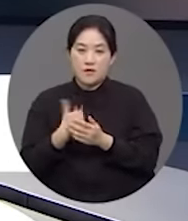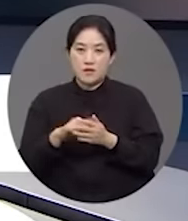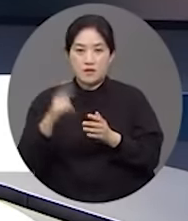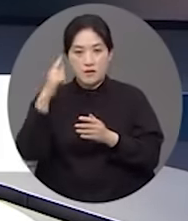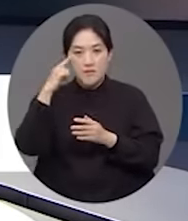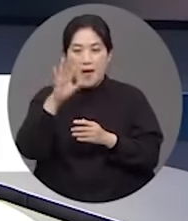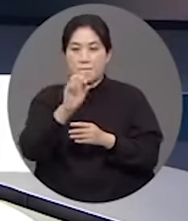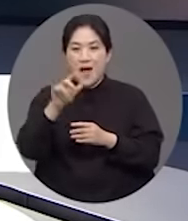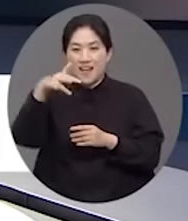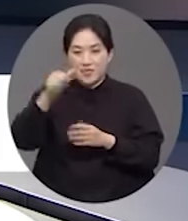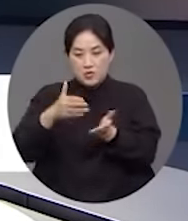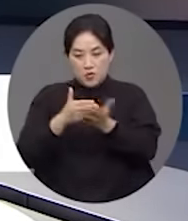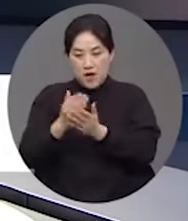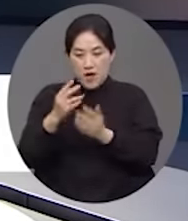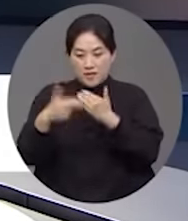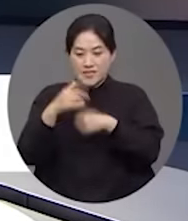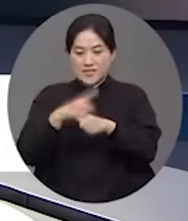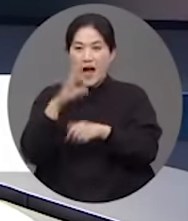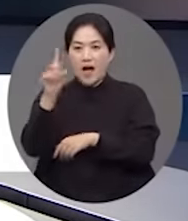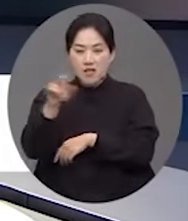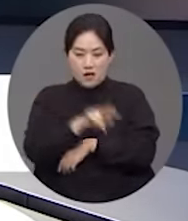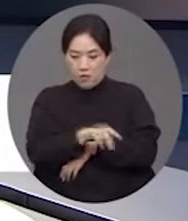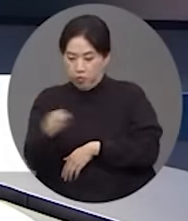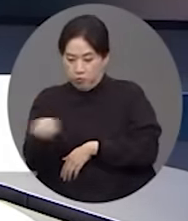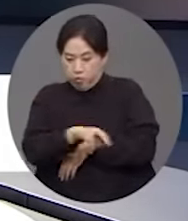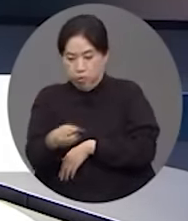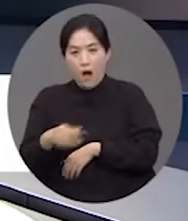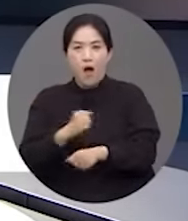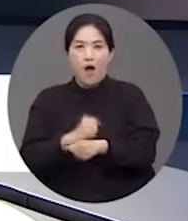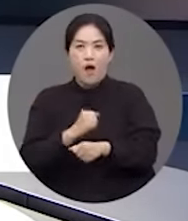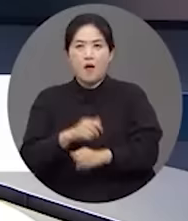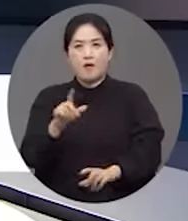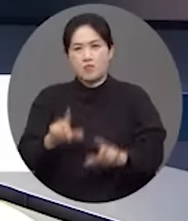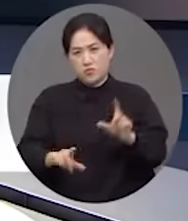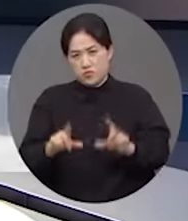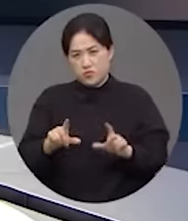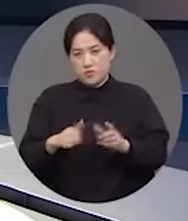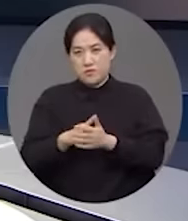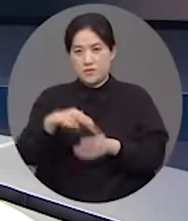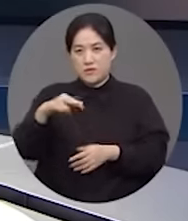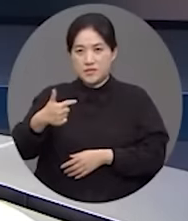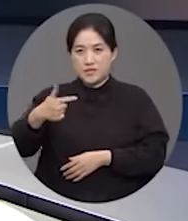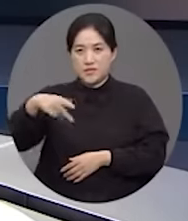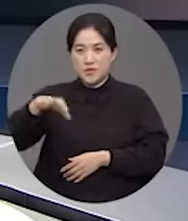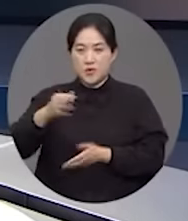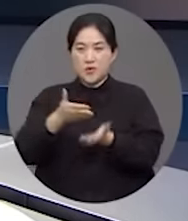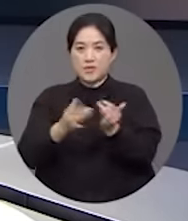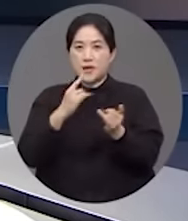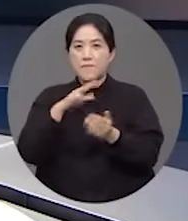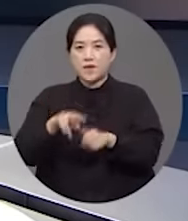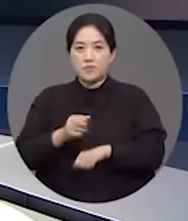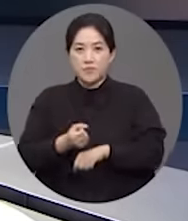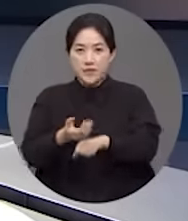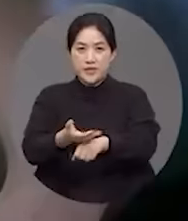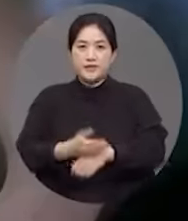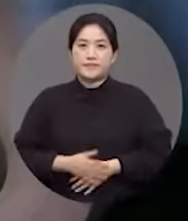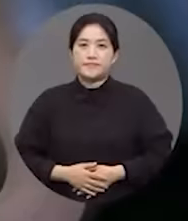2명을 동시에 담당해서 수술이 이뤄지고 있었습니다. 먼저 신재훈 기자의 단독 보도 보시겠습니다.